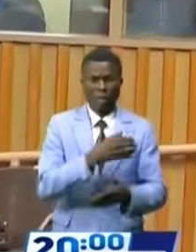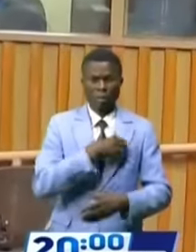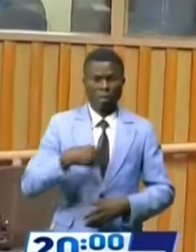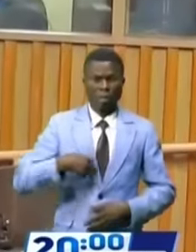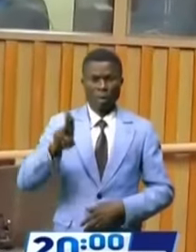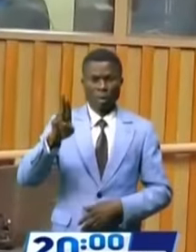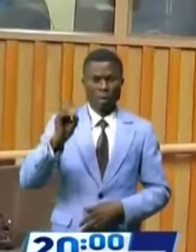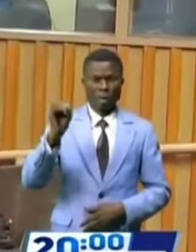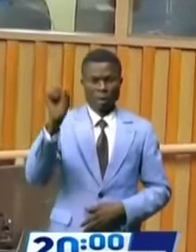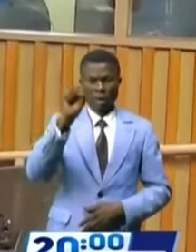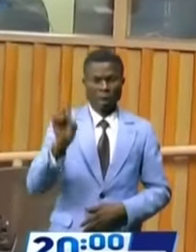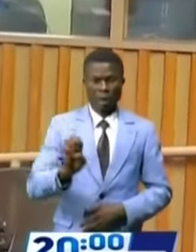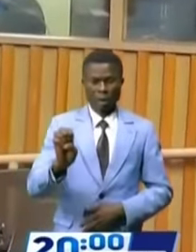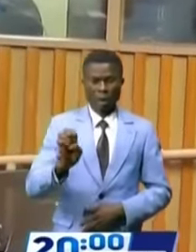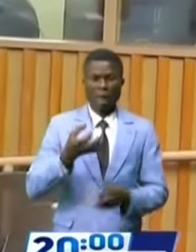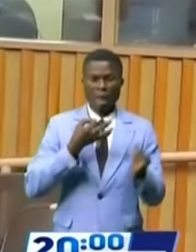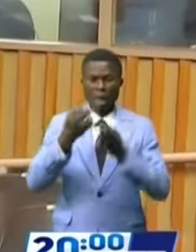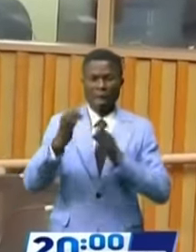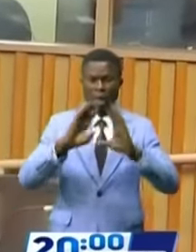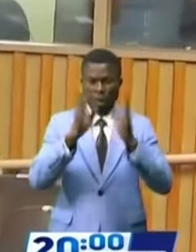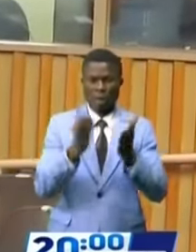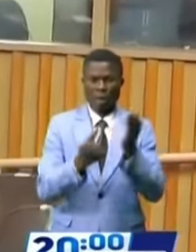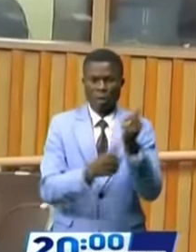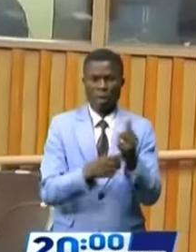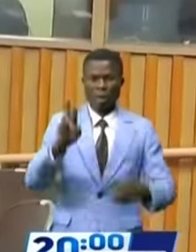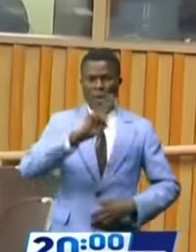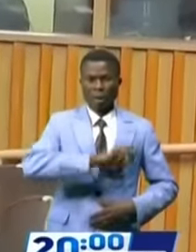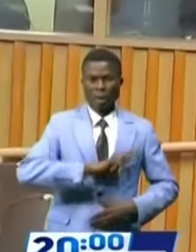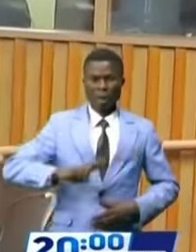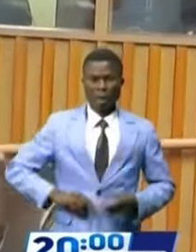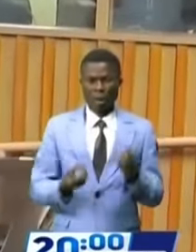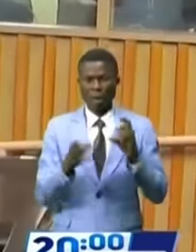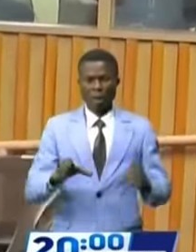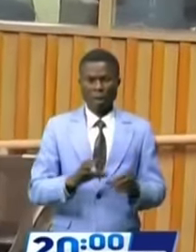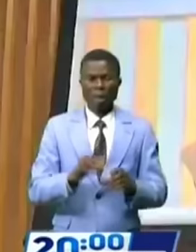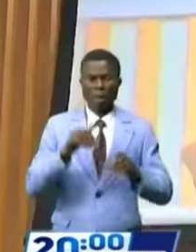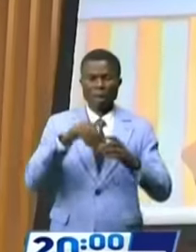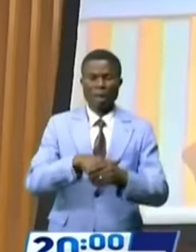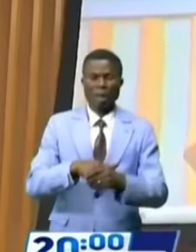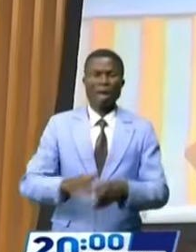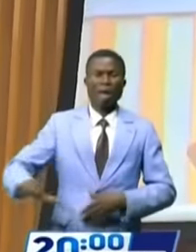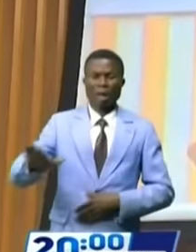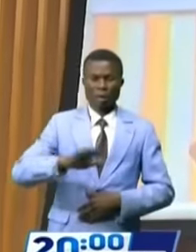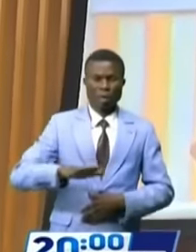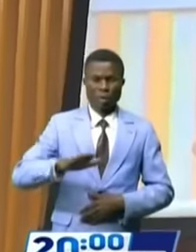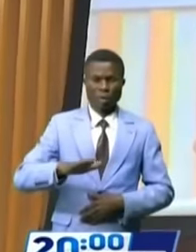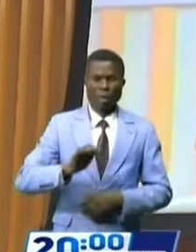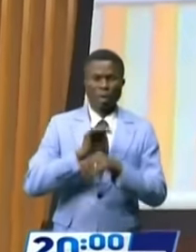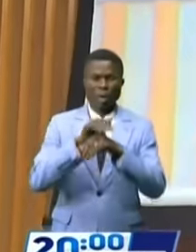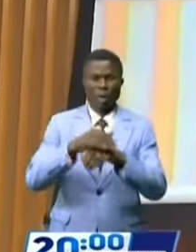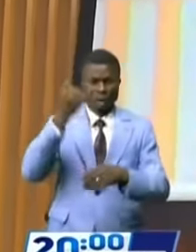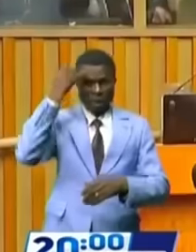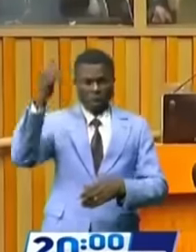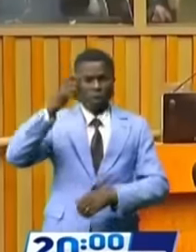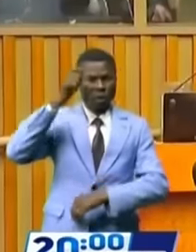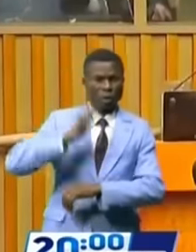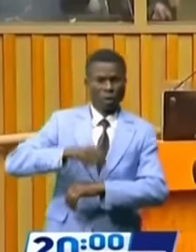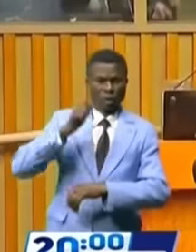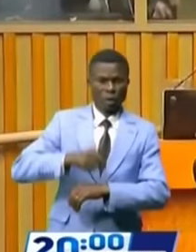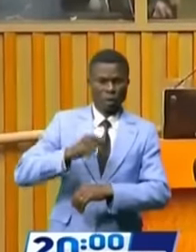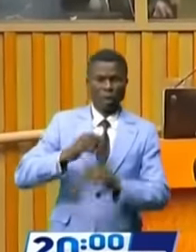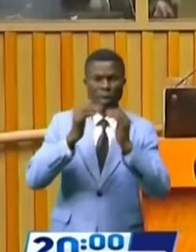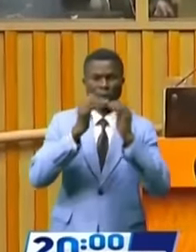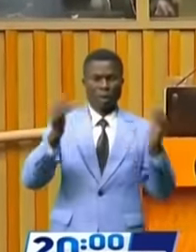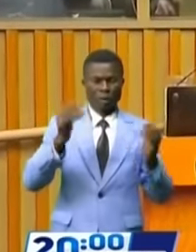Mutombo Kiese a signifié aux participants que la RDC est parmi les États partis qui ont cru aux idéaux de la justice et de la